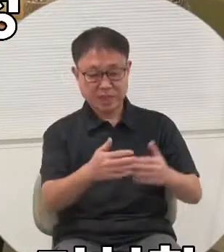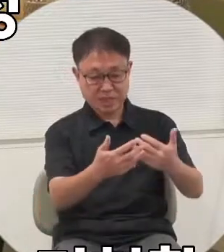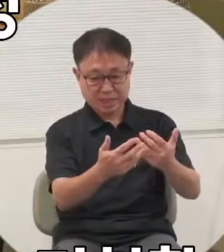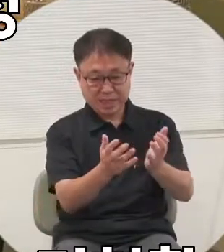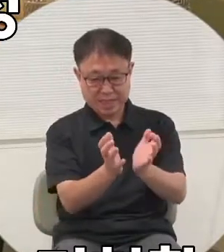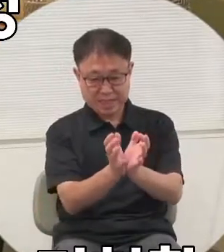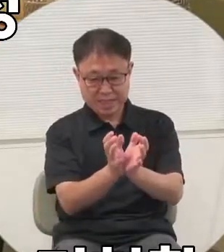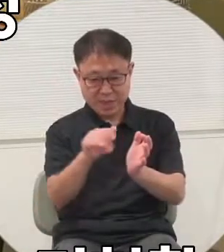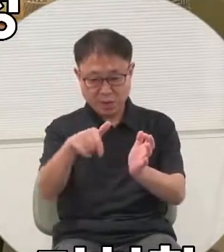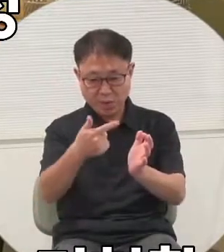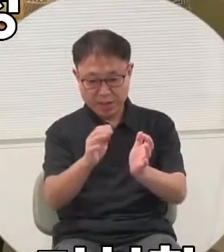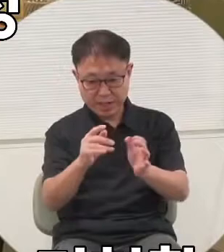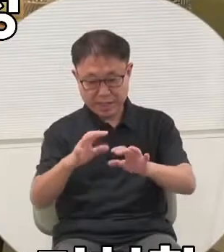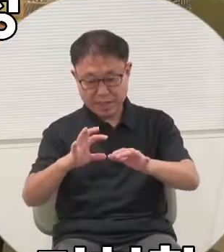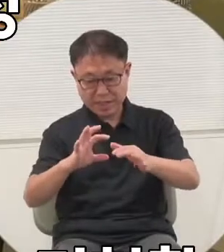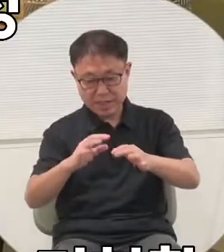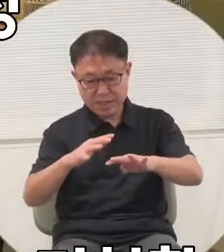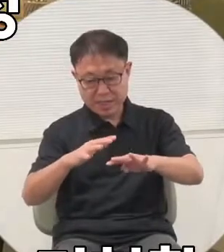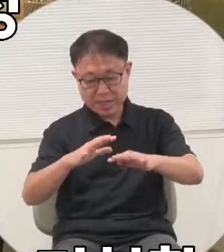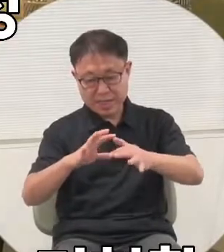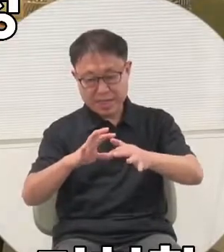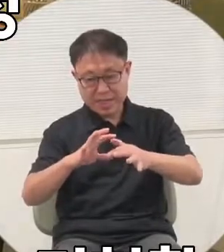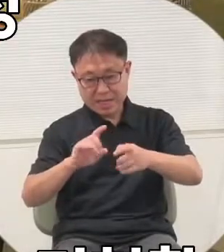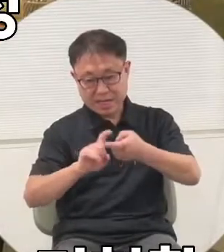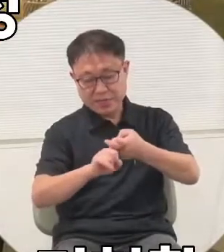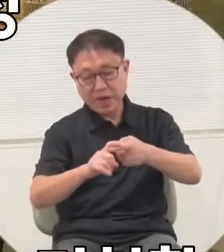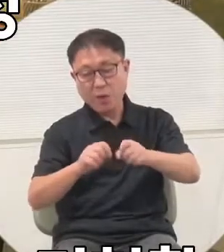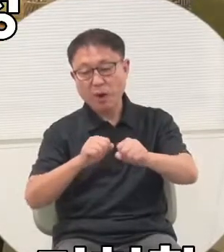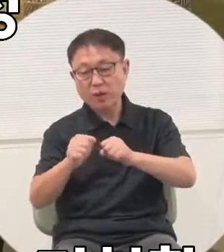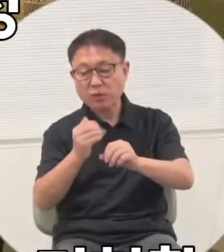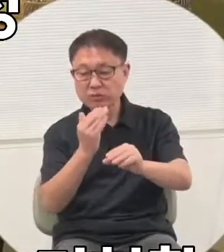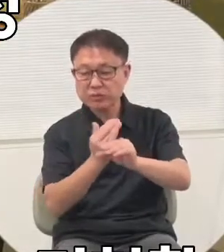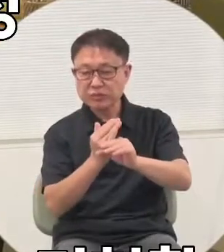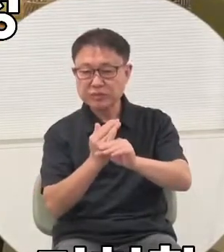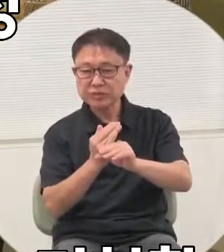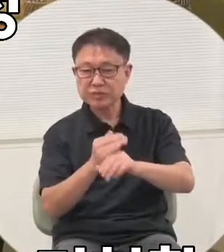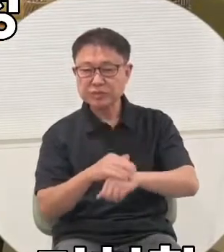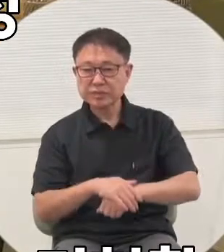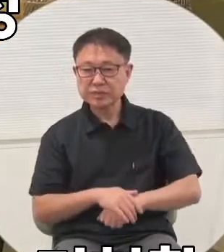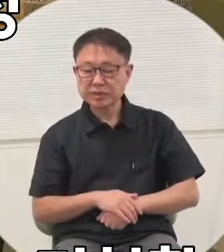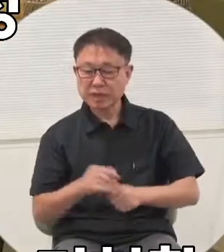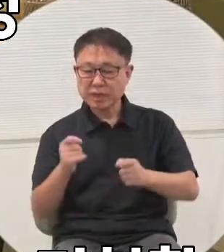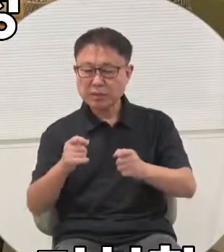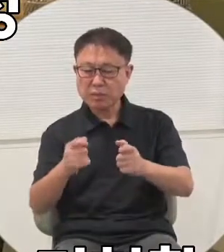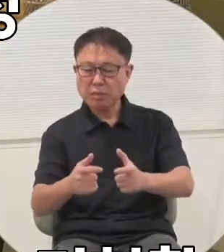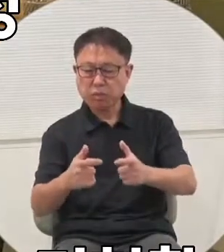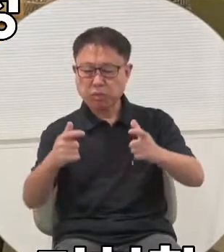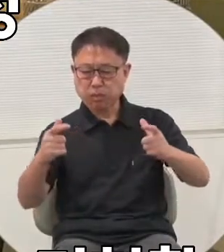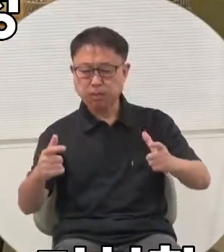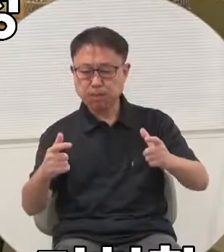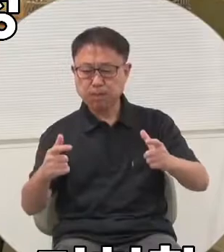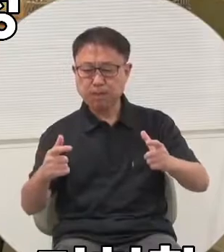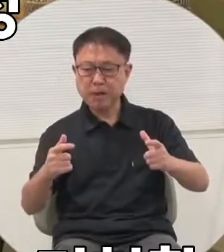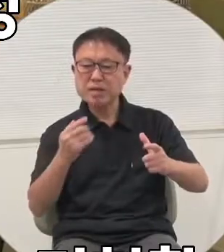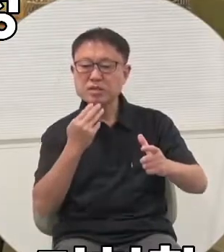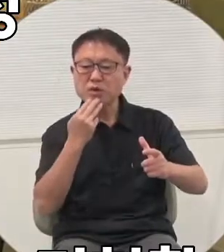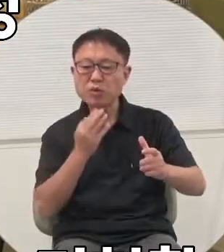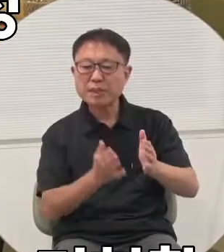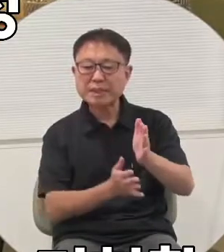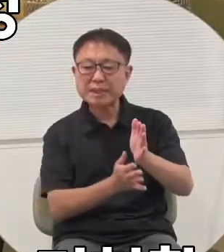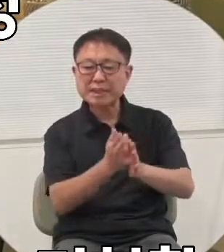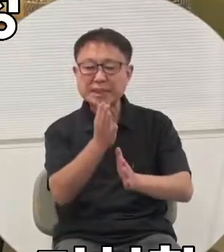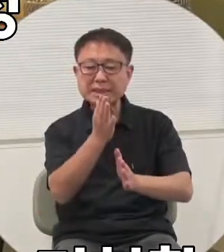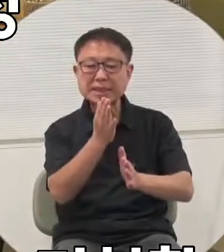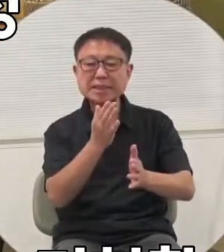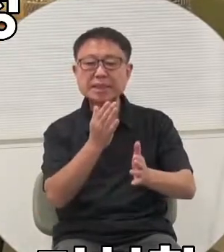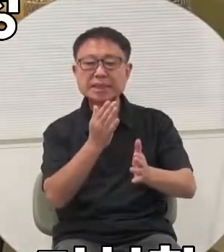관악에 대한 연대 활동 을 하고 있다가 또 이게 이제 광역으로 오면서 서울시 마을내 대표자